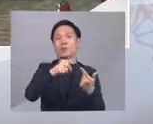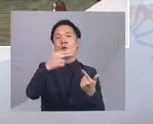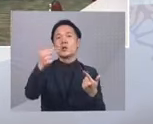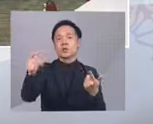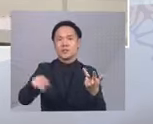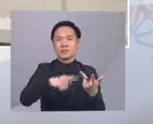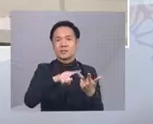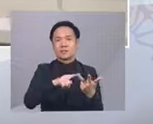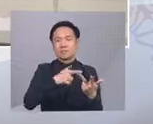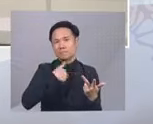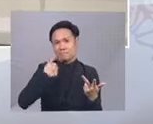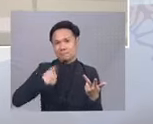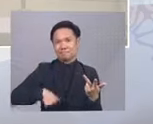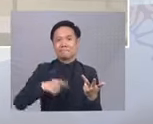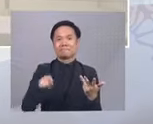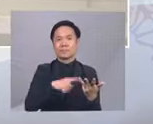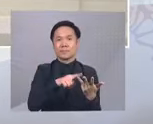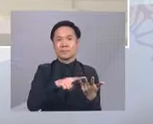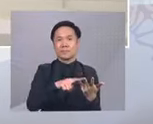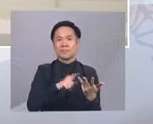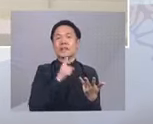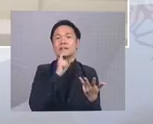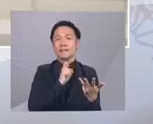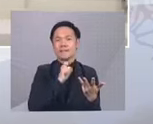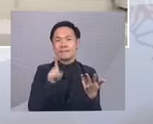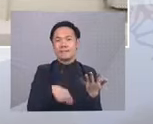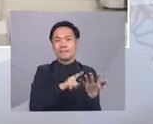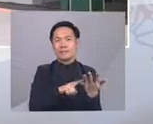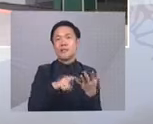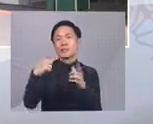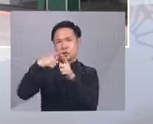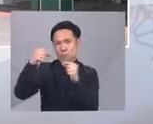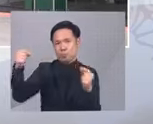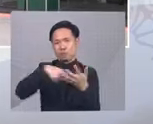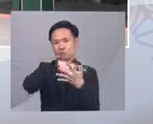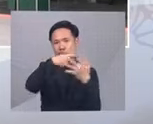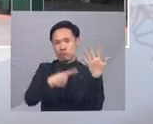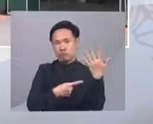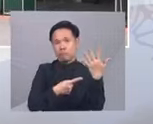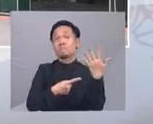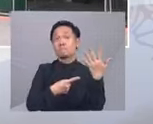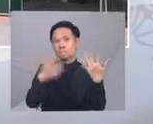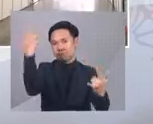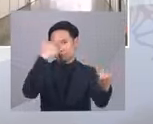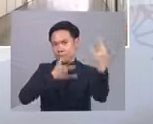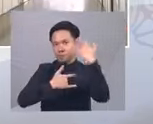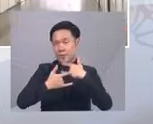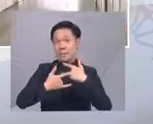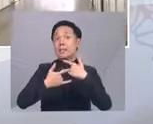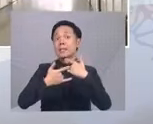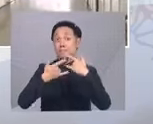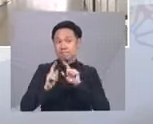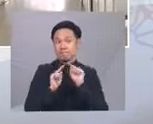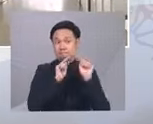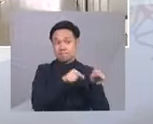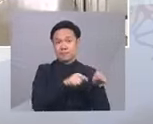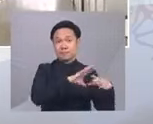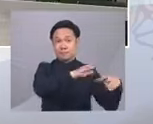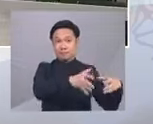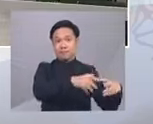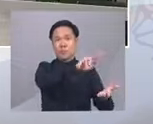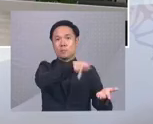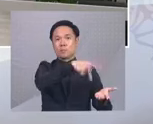Indonesia, China, Qatar serta Jepun dan telah pun dikuarantin secara